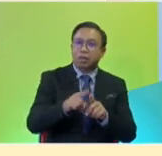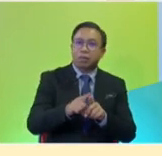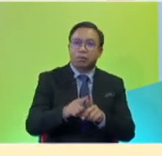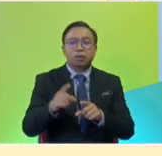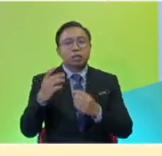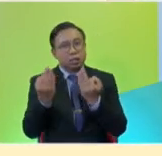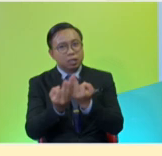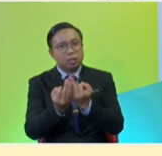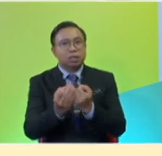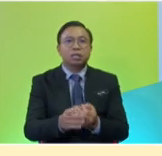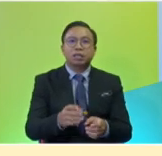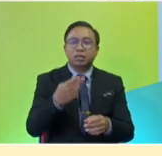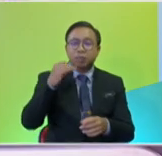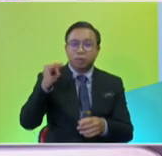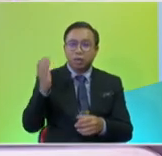keluarga